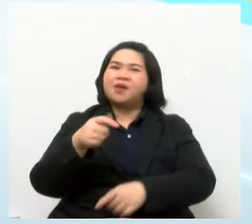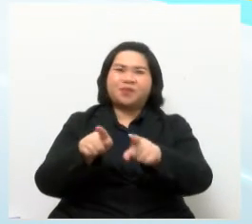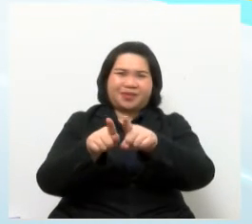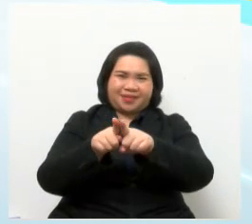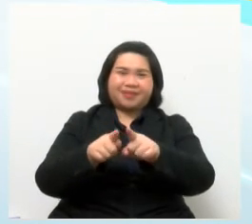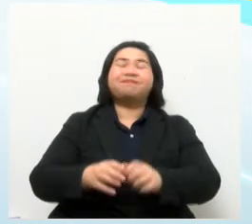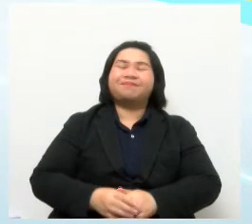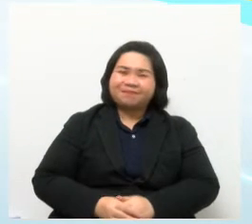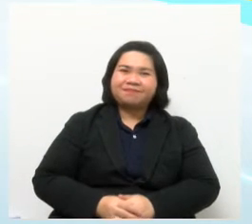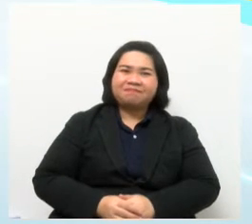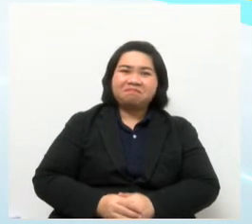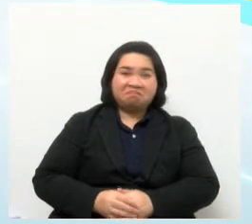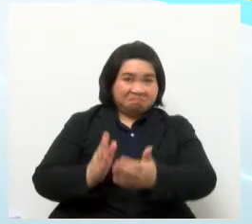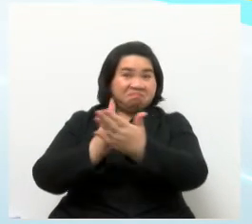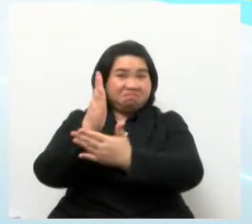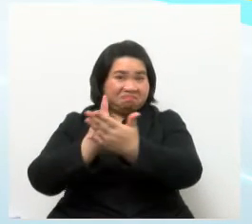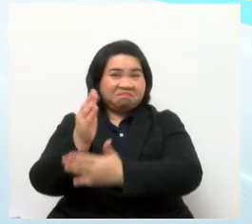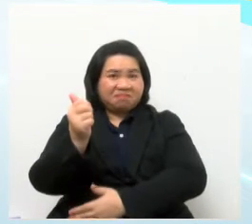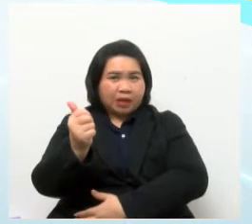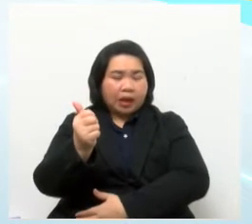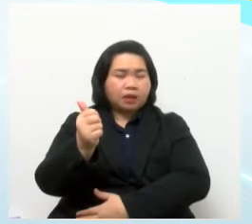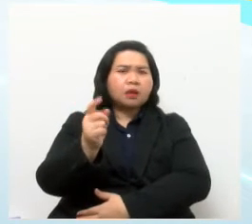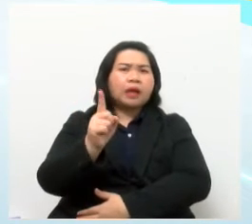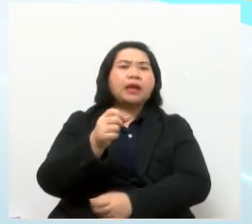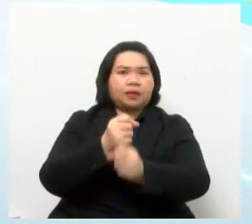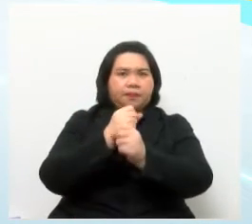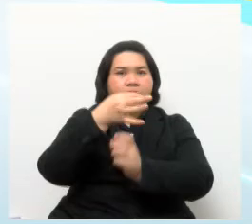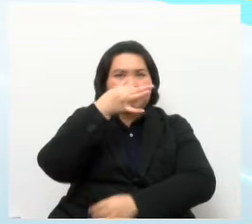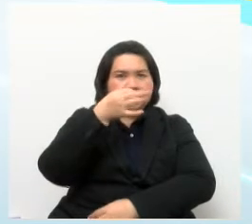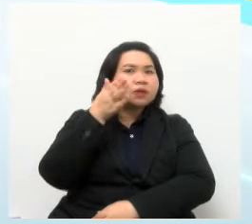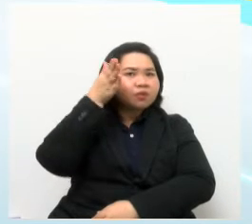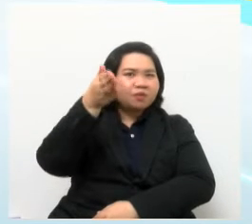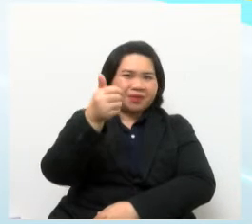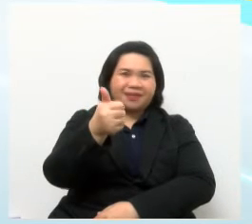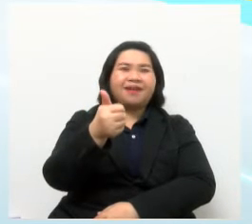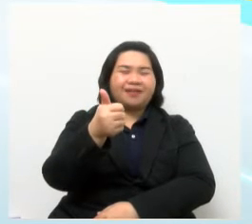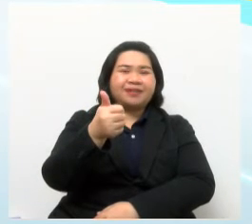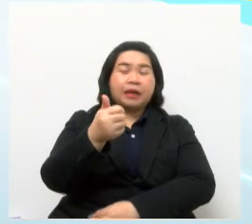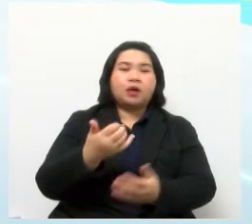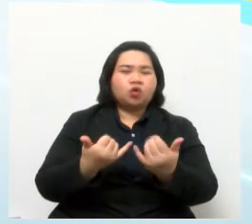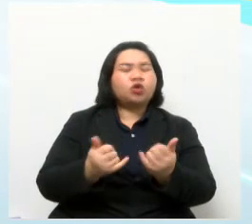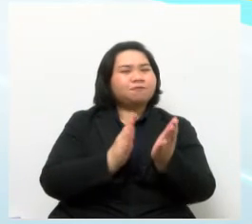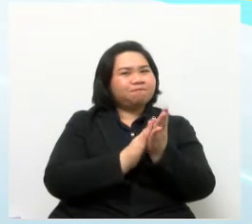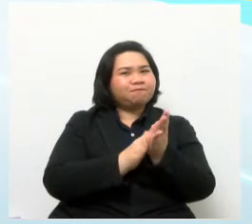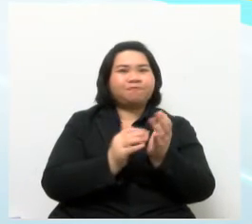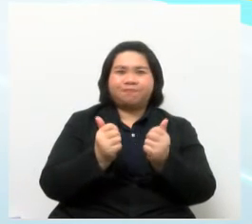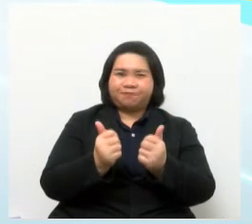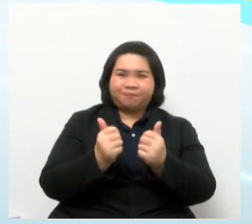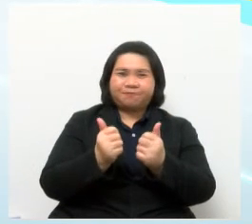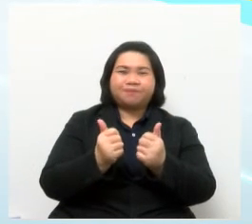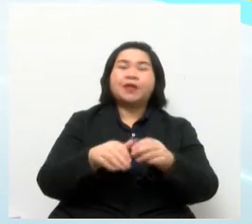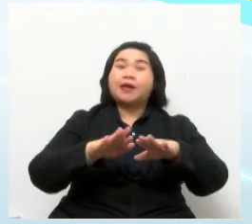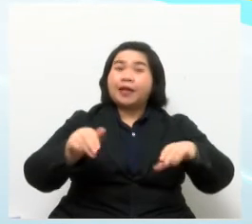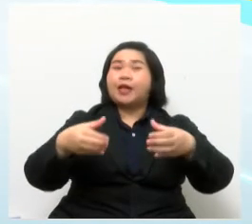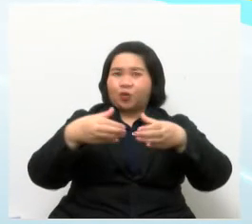เช่นเดียวกันแล้วก็ประสบความสำเร็จและยังต่อยอดเป็นอาชีพได้ในอนาคตด้วยนะคะต้องขอชื่นชมนะคะน้องๆ